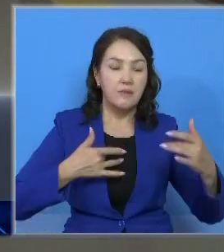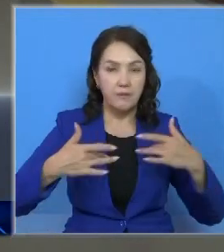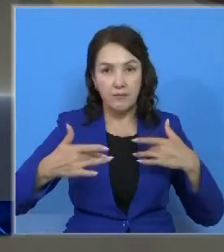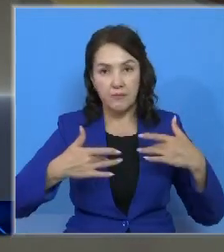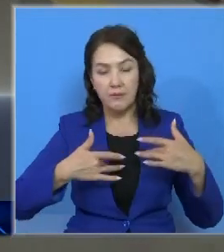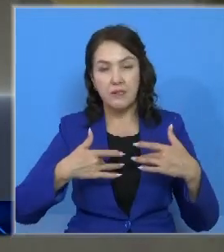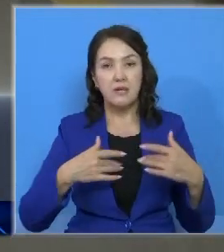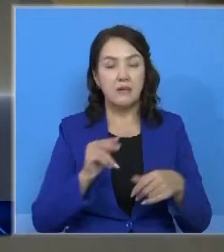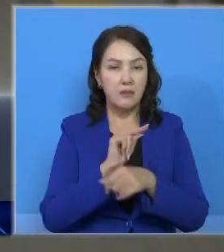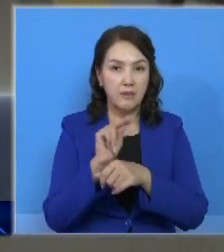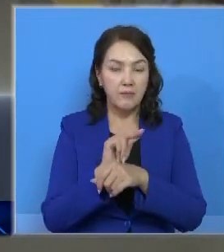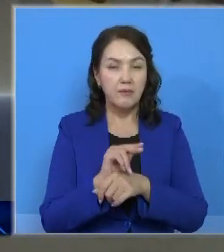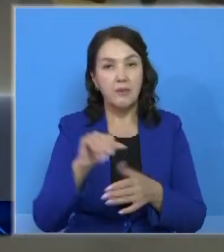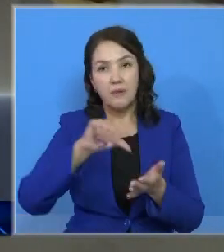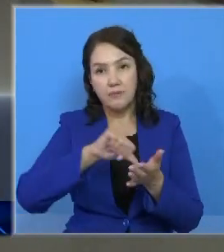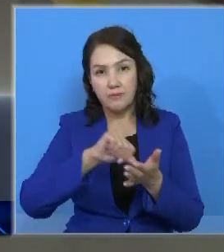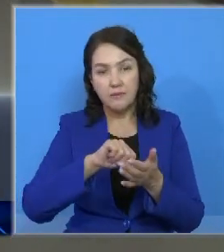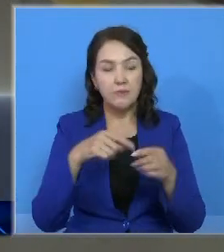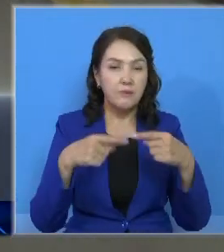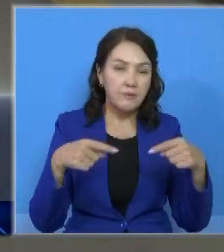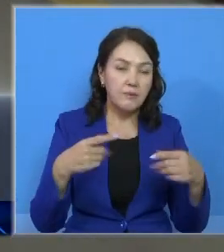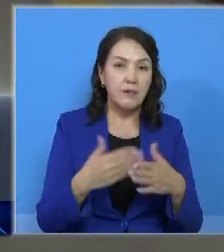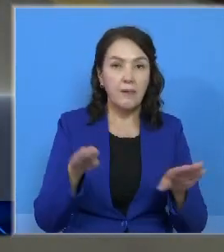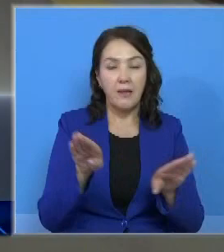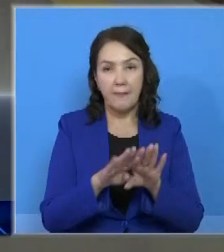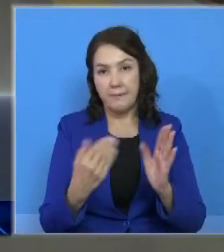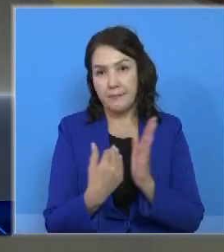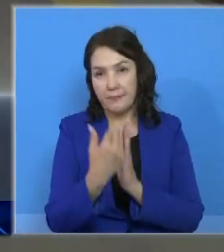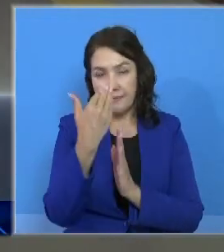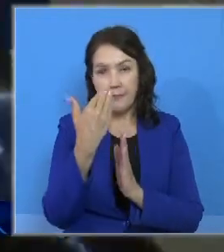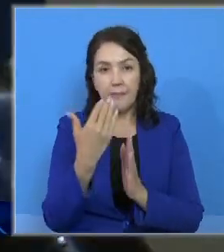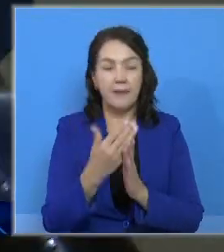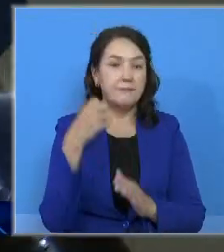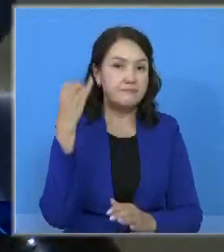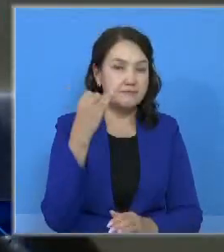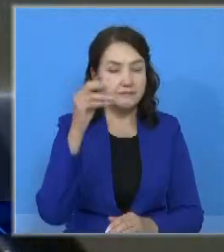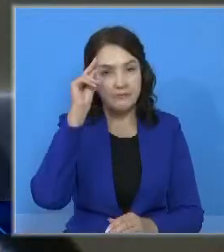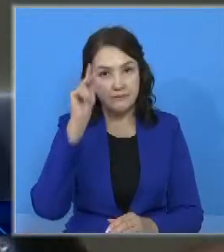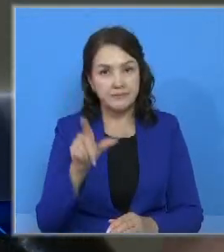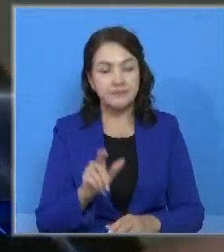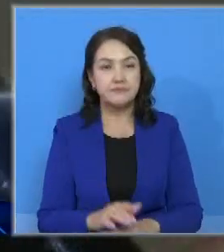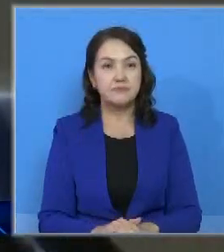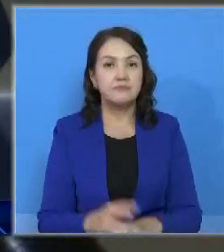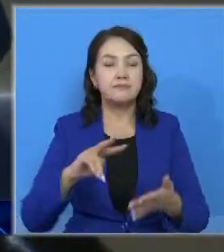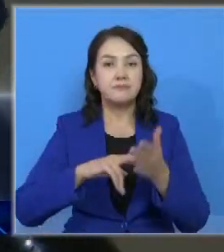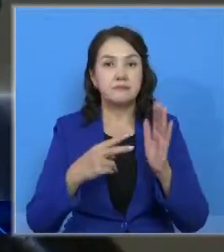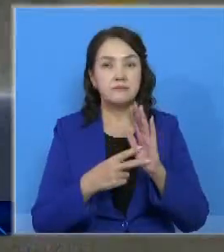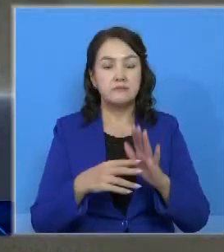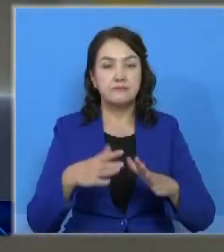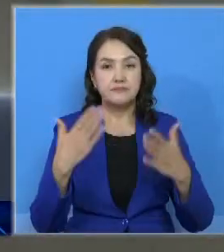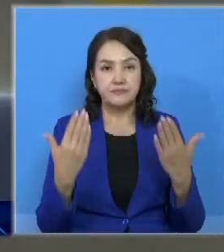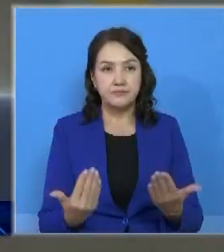концертов, каких-то выступлений, и это, соответственно, повышает как бы интерес учащихся. Планы, на самом деле,